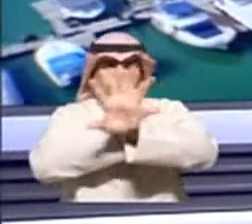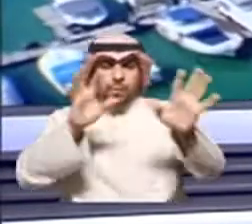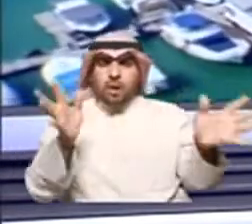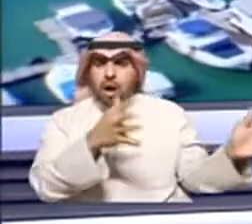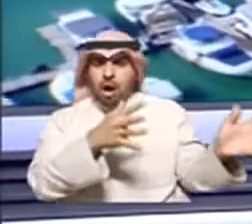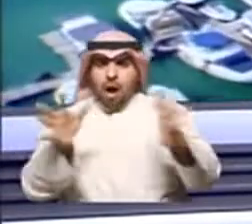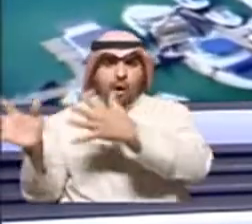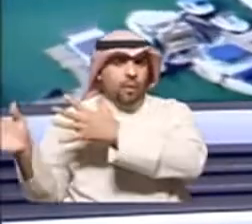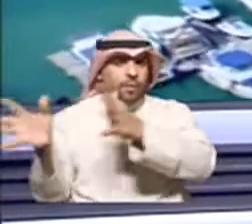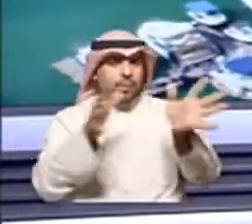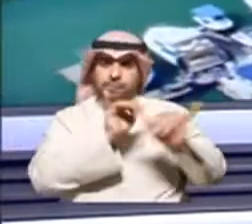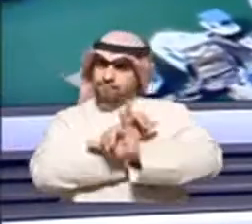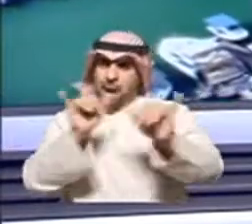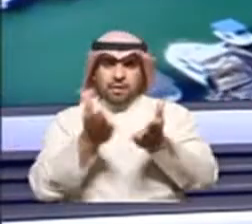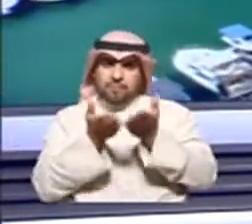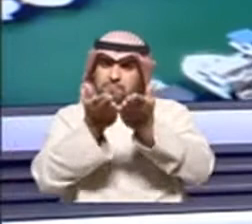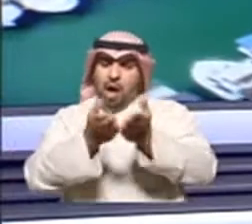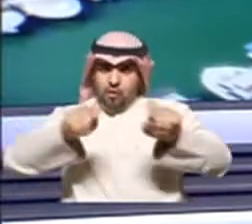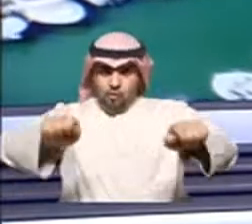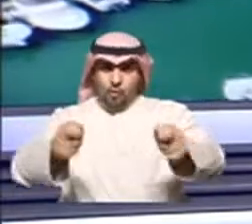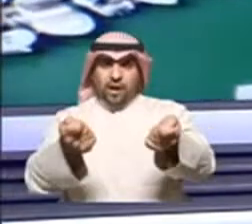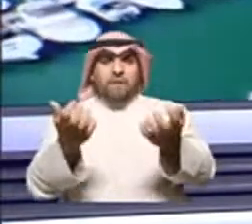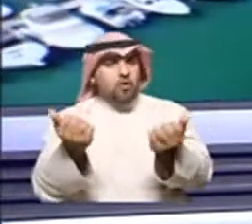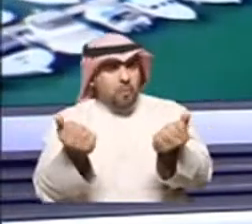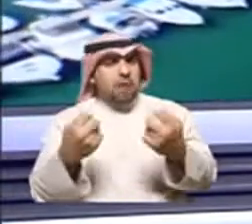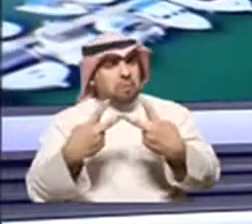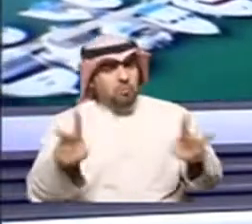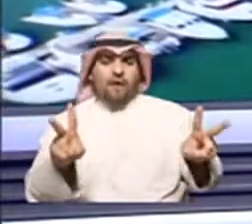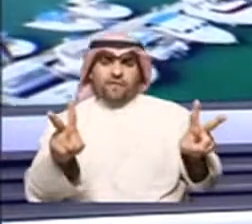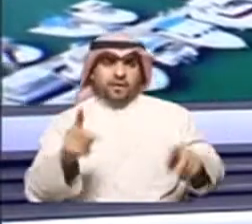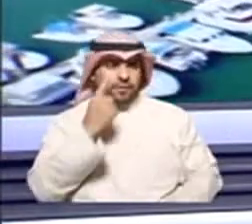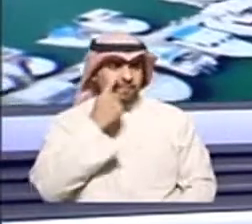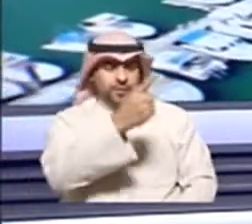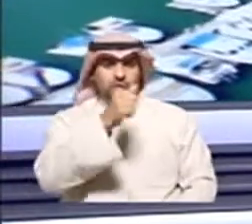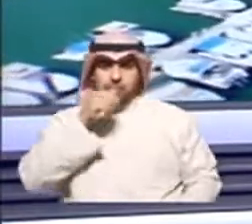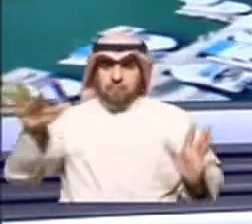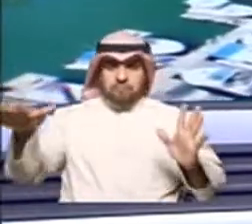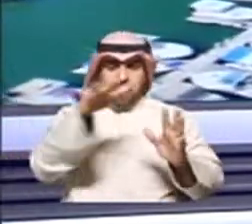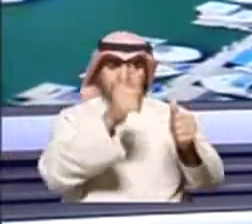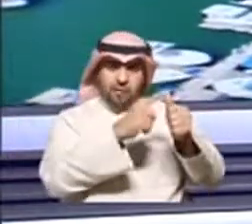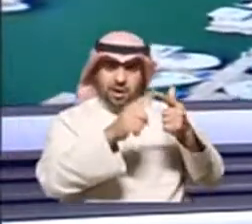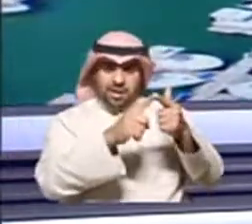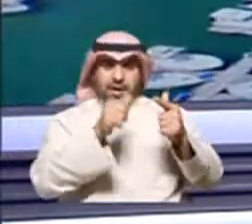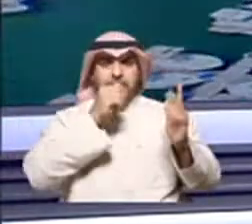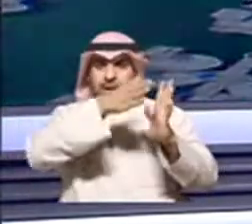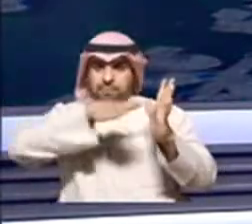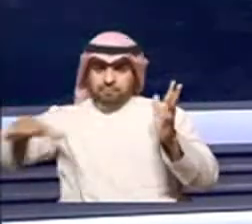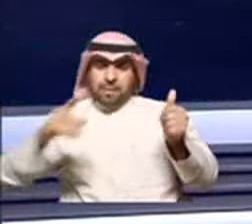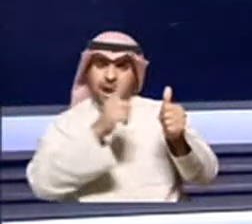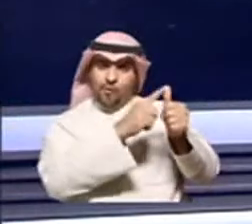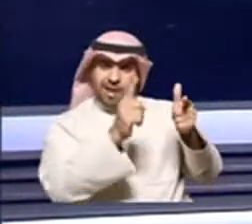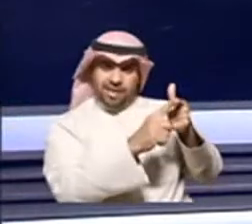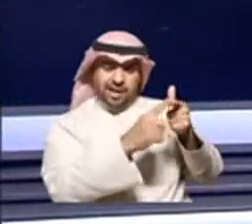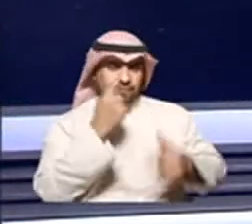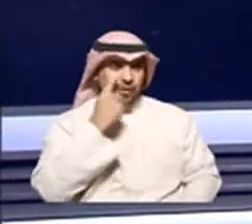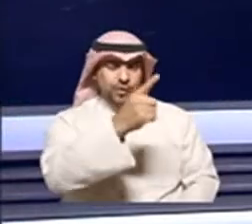الساعة 8:05 مساء، والجزر الأول الساعة 3:35 صباحا، والجزر الثاني الساعة 2:12 مساء. المواقيت بإذن